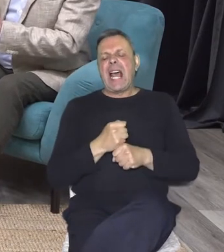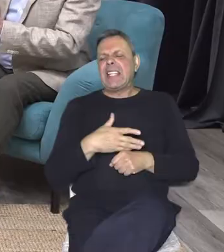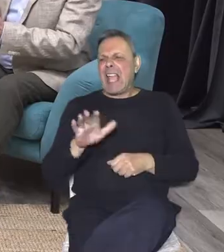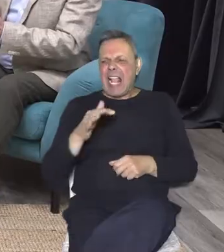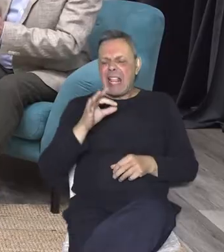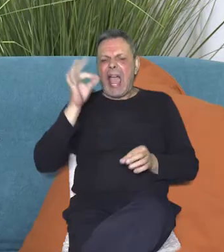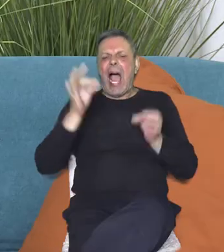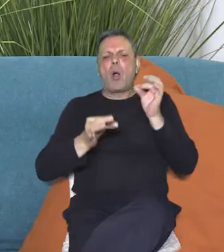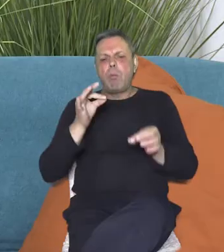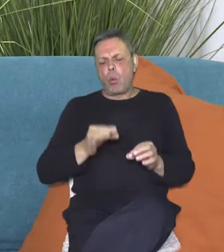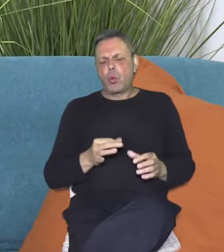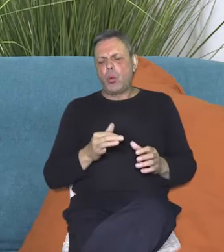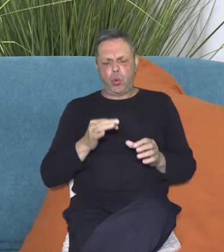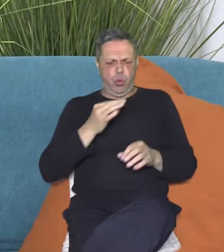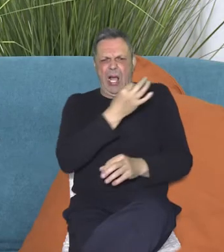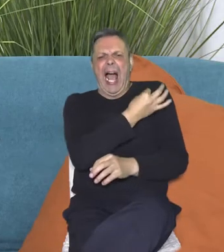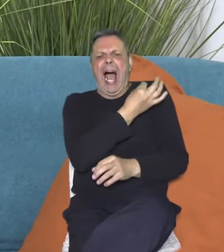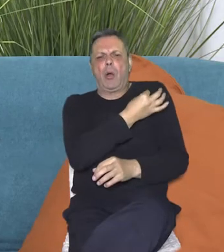je prva krenula s akupunkturom.